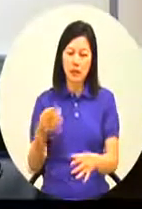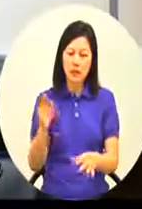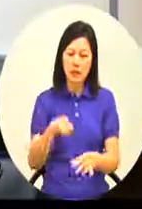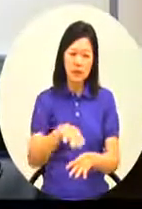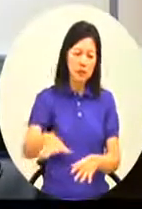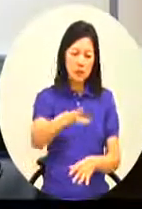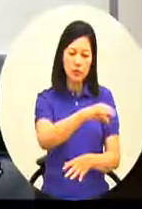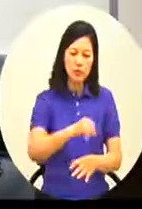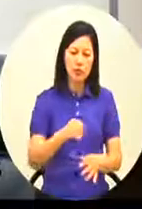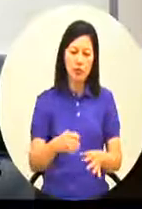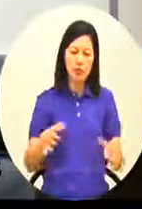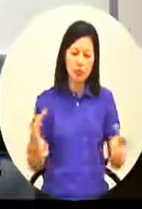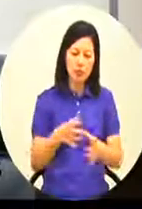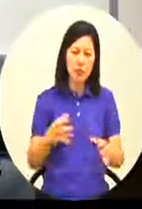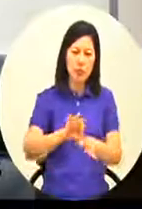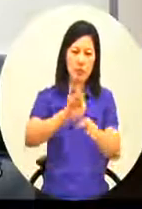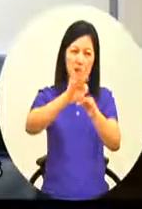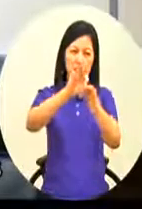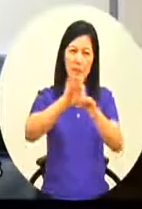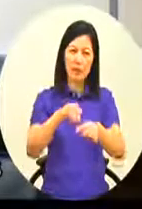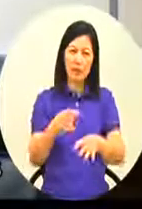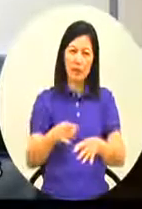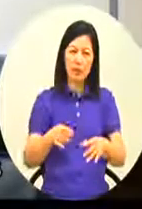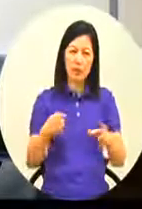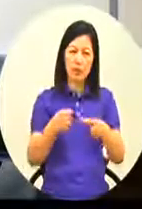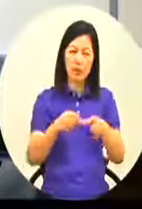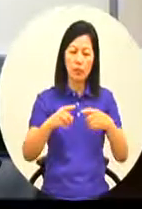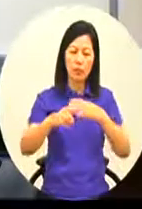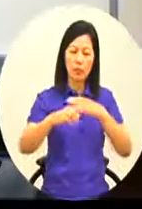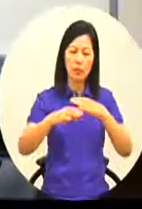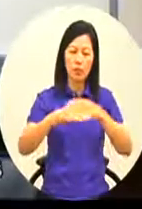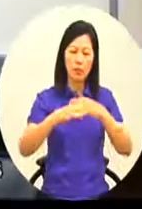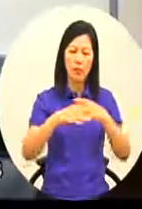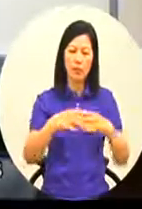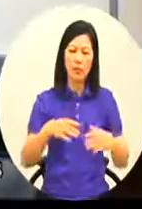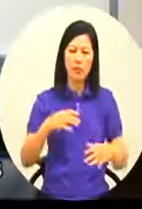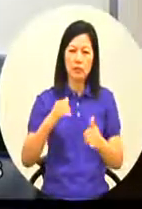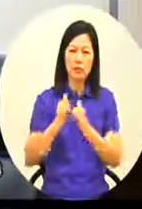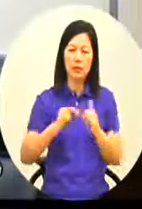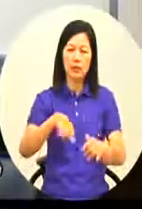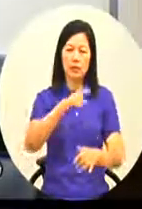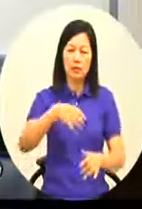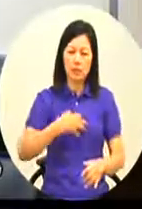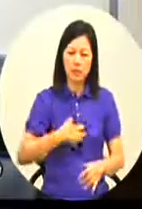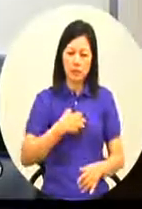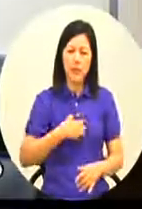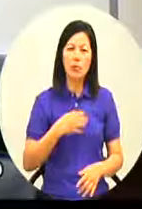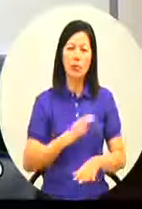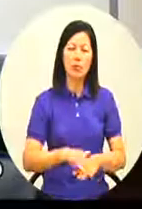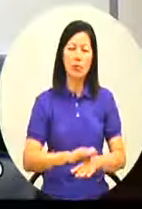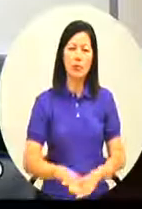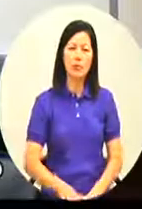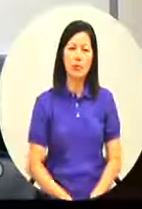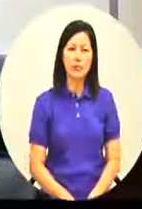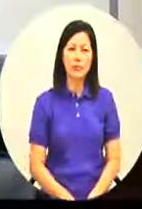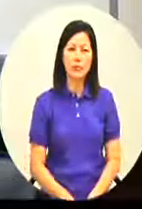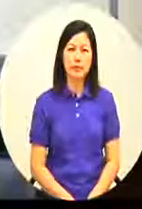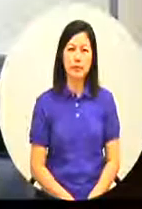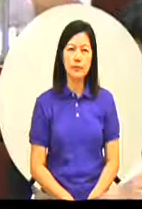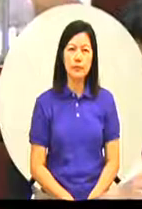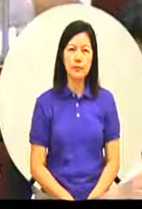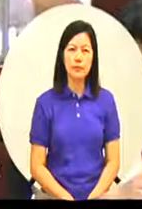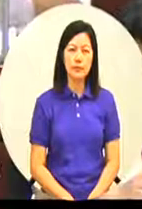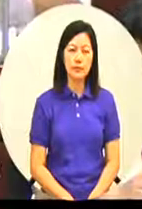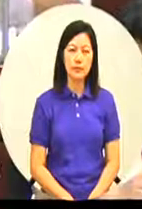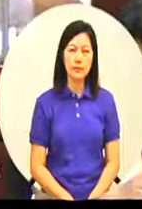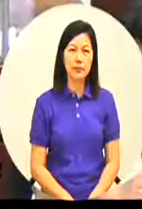面的全部都调涨，那调涨的状况之下，真的很多民怨真的是四起啊。 事实上哦，这个地